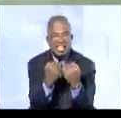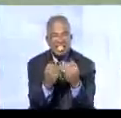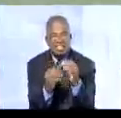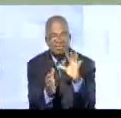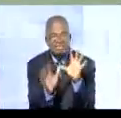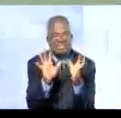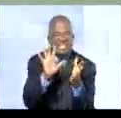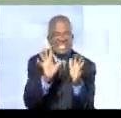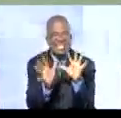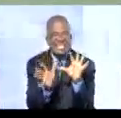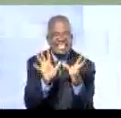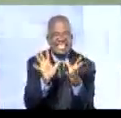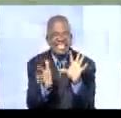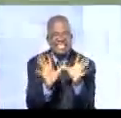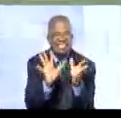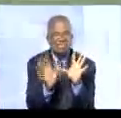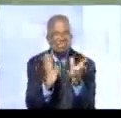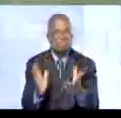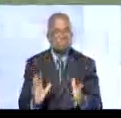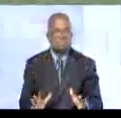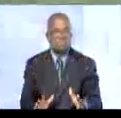qui sont encore incertains.